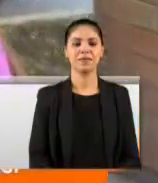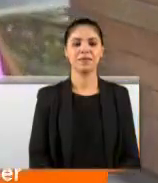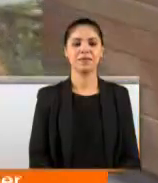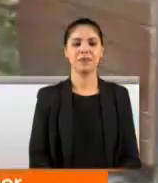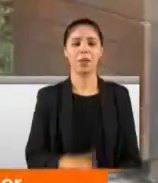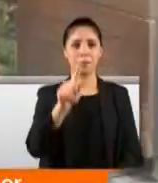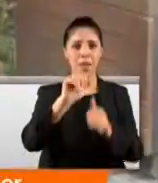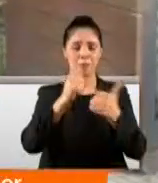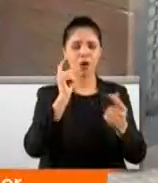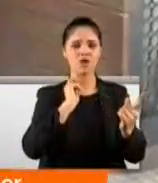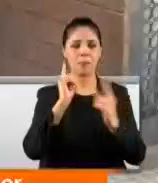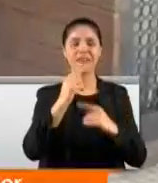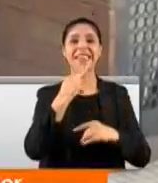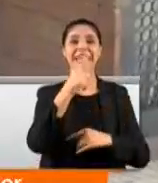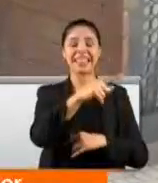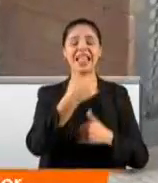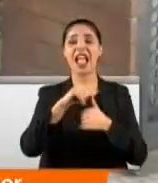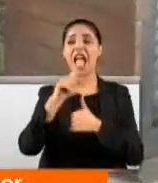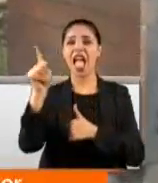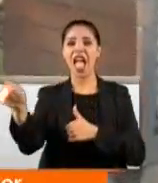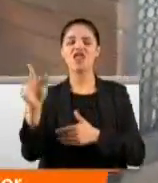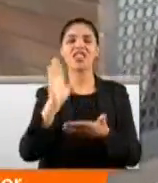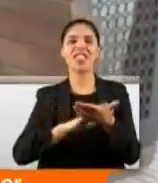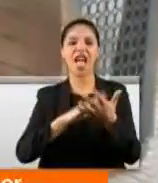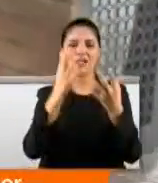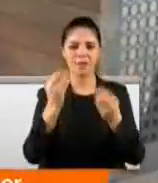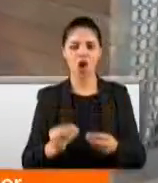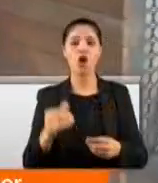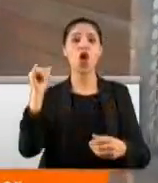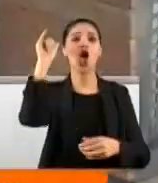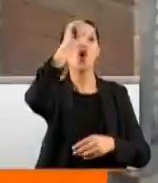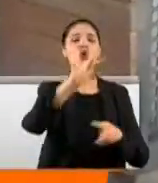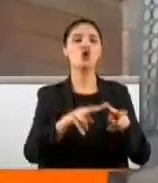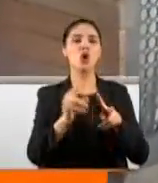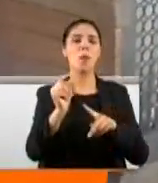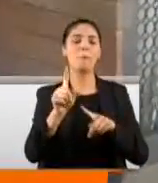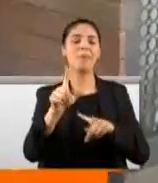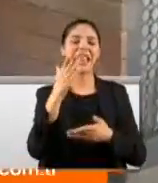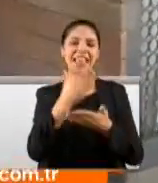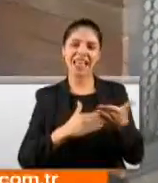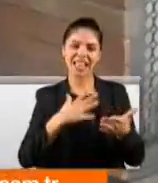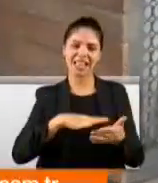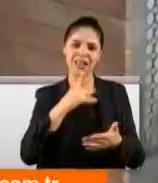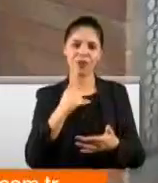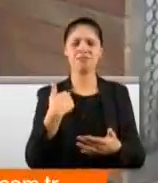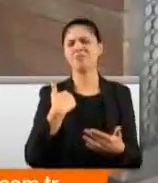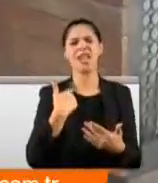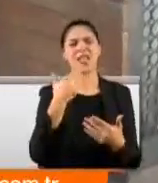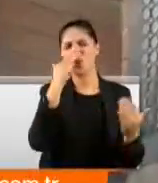Bir boşanma davasında kadın eşinden tazminat olarak uçuş millerinin yarısını talep etmiş. Ya bana ters.